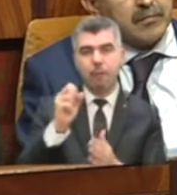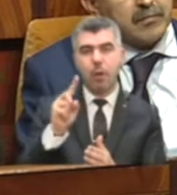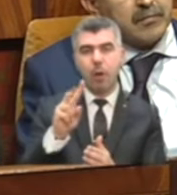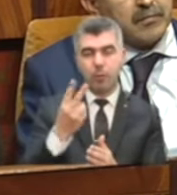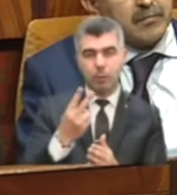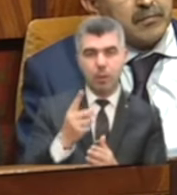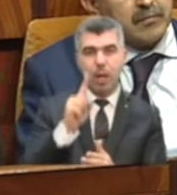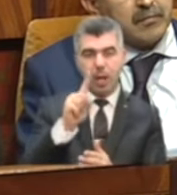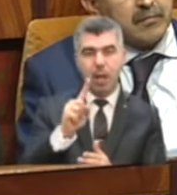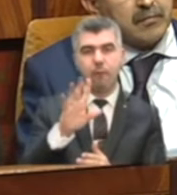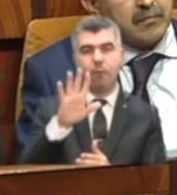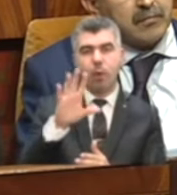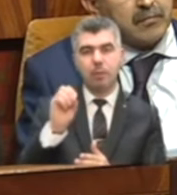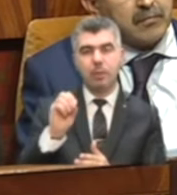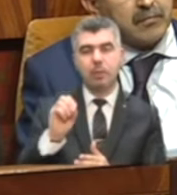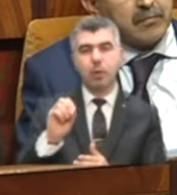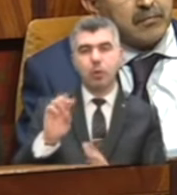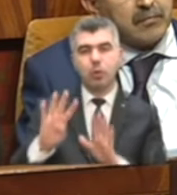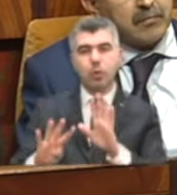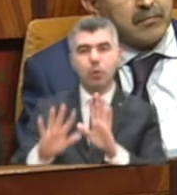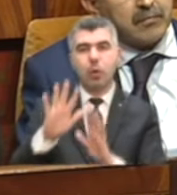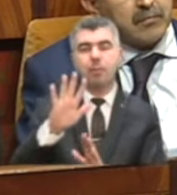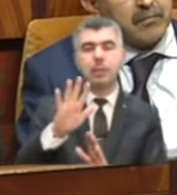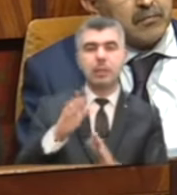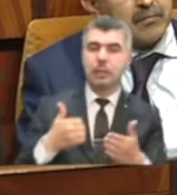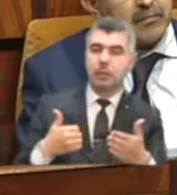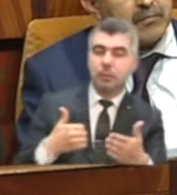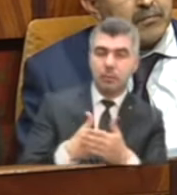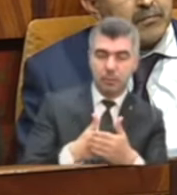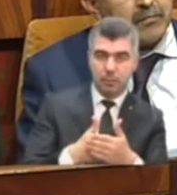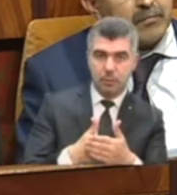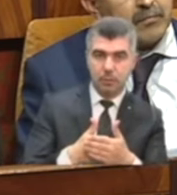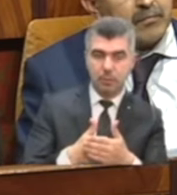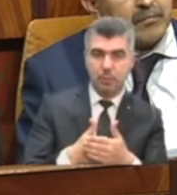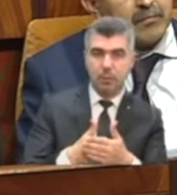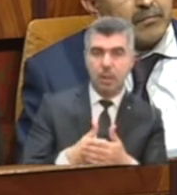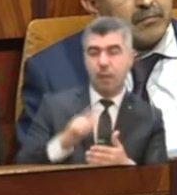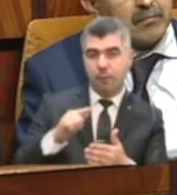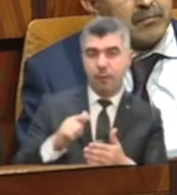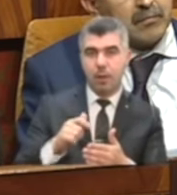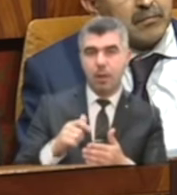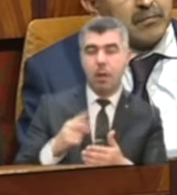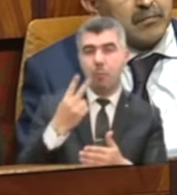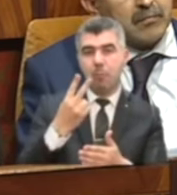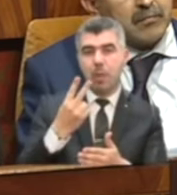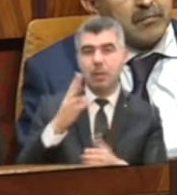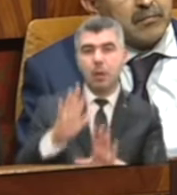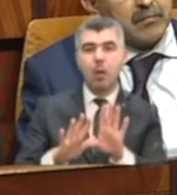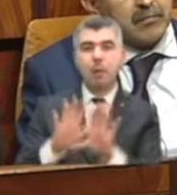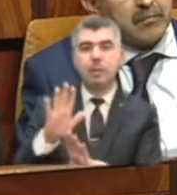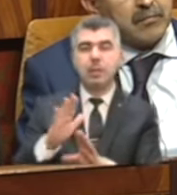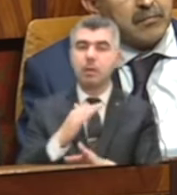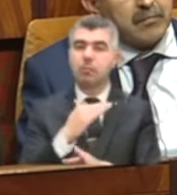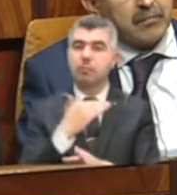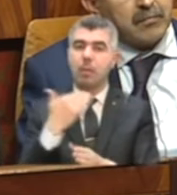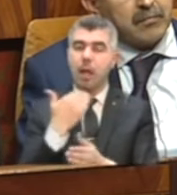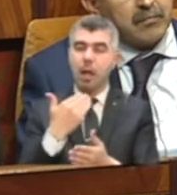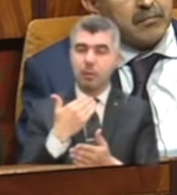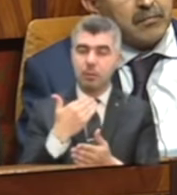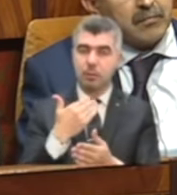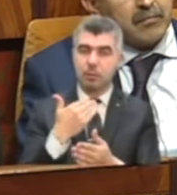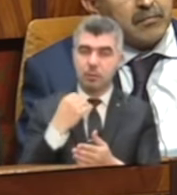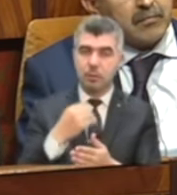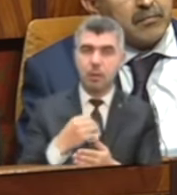تسجلت 1559 حادثة، هاد تسبات هاد الحوادث 215 قتيل بعملية